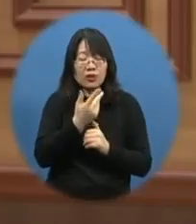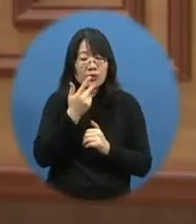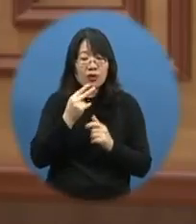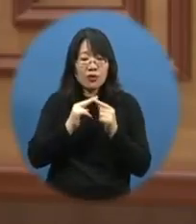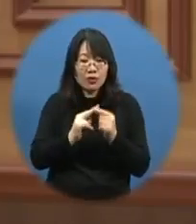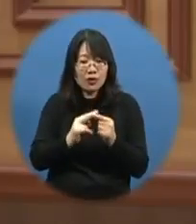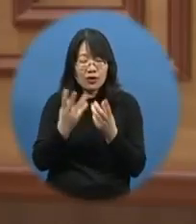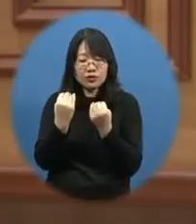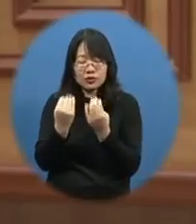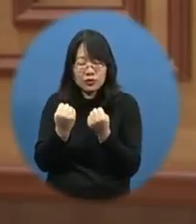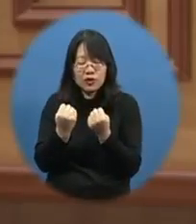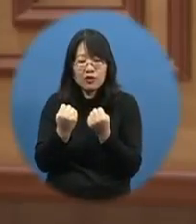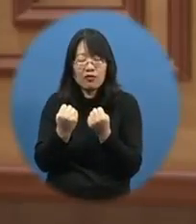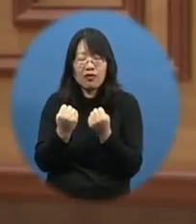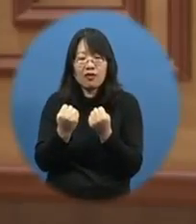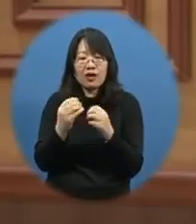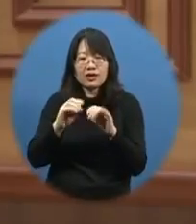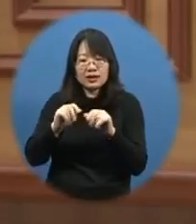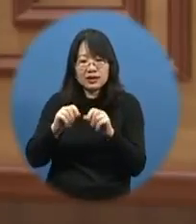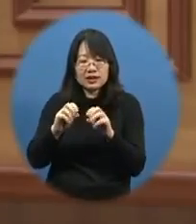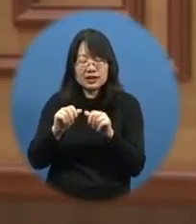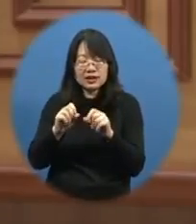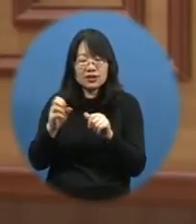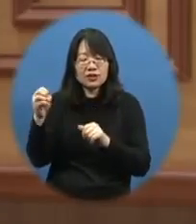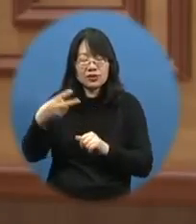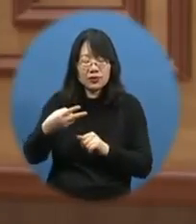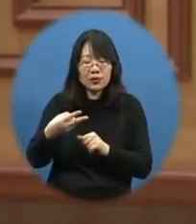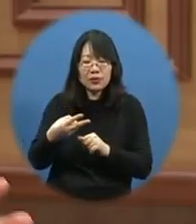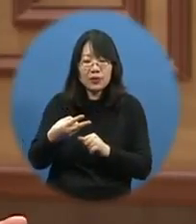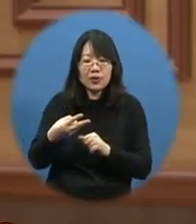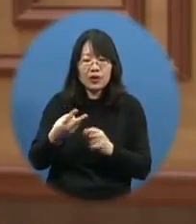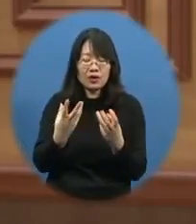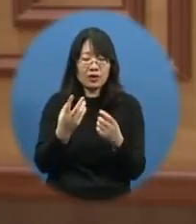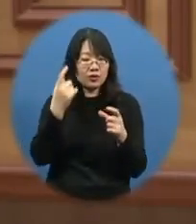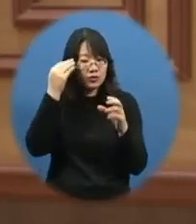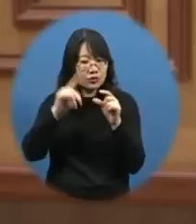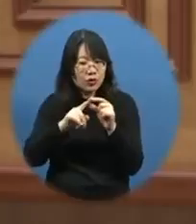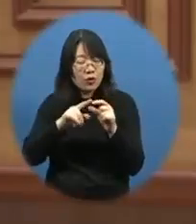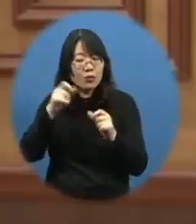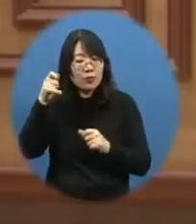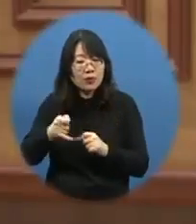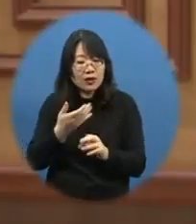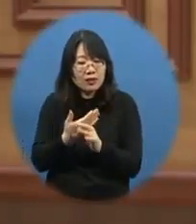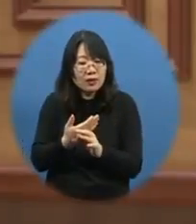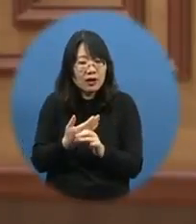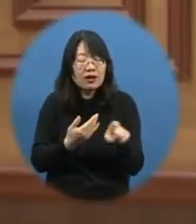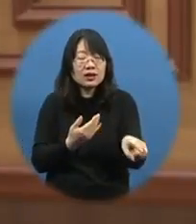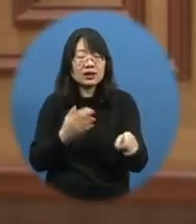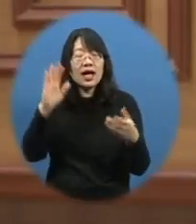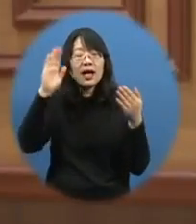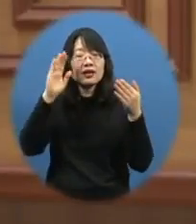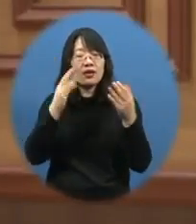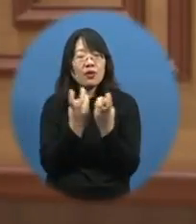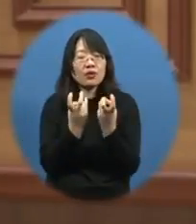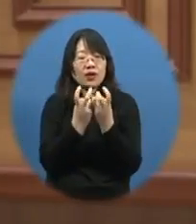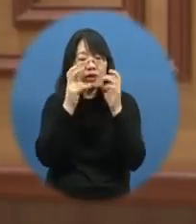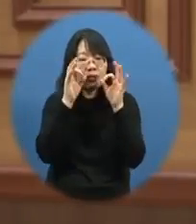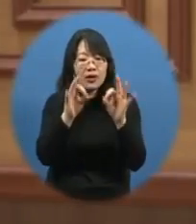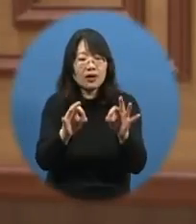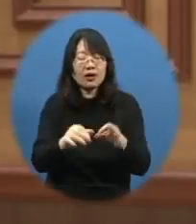영어나 수학이나 영어나 지리나 뭐 국어나 이런 거 못하면 그 학생은 어떻게